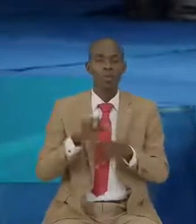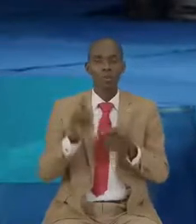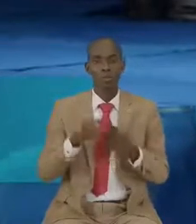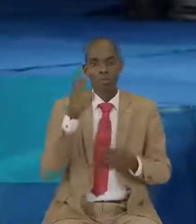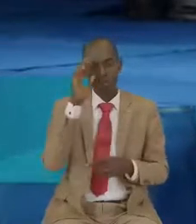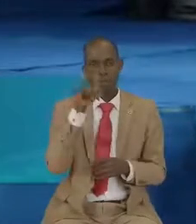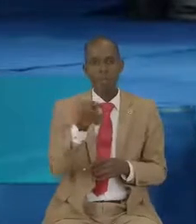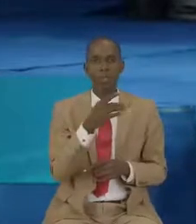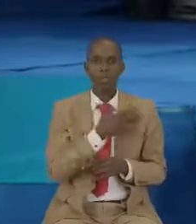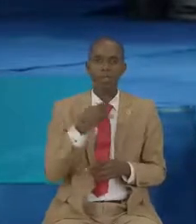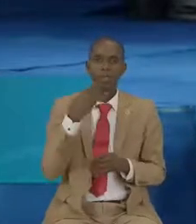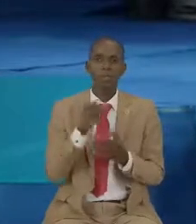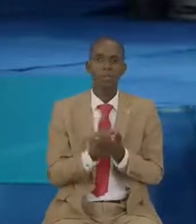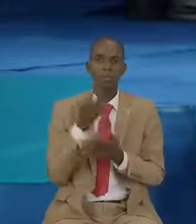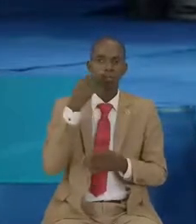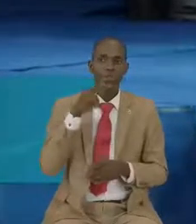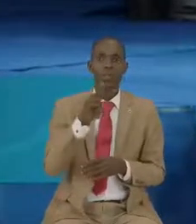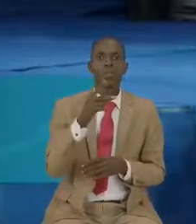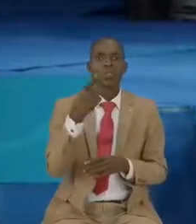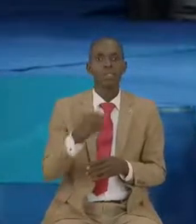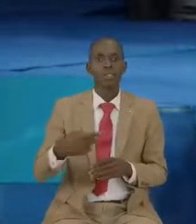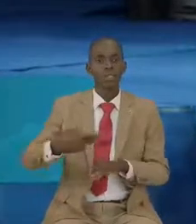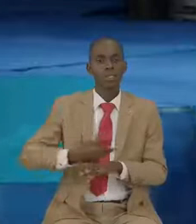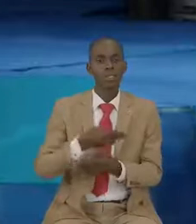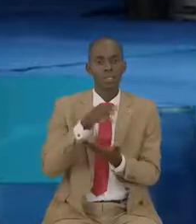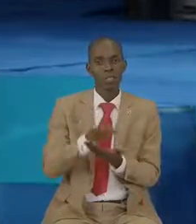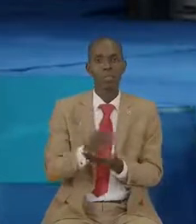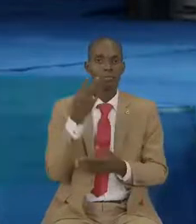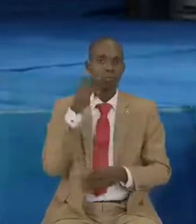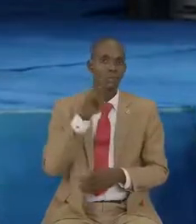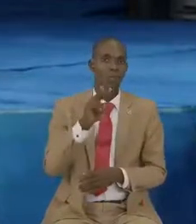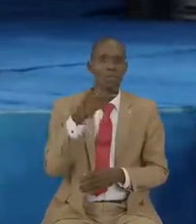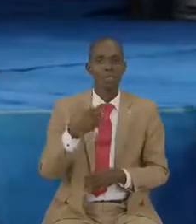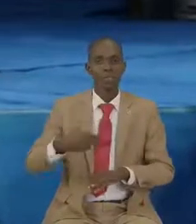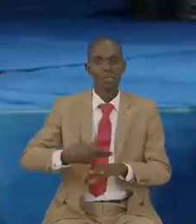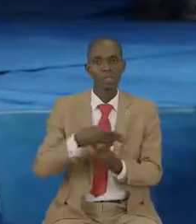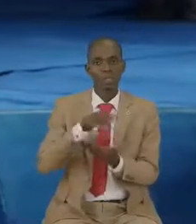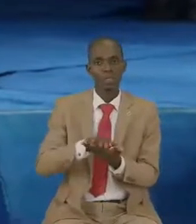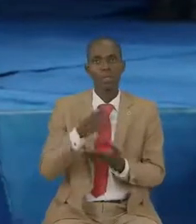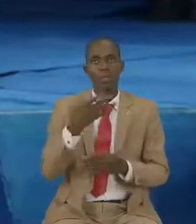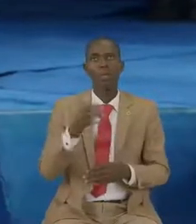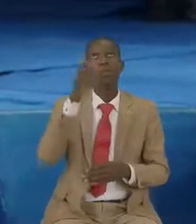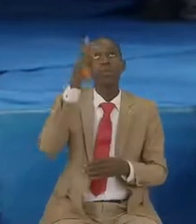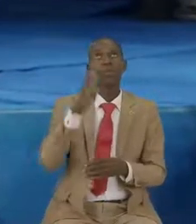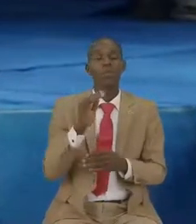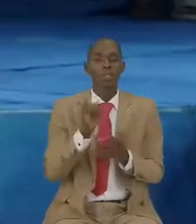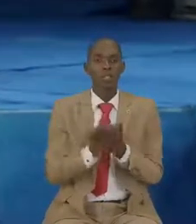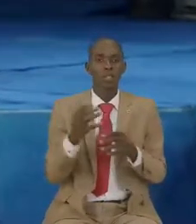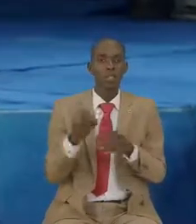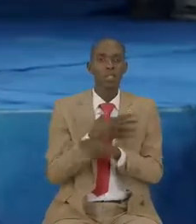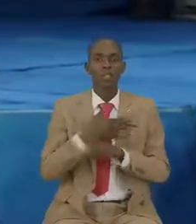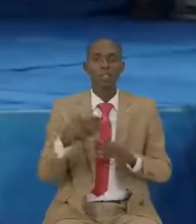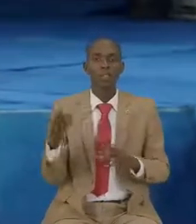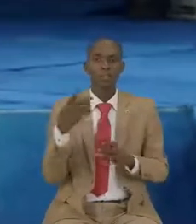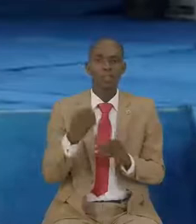29. Jean 1, 29. Le lendemain, il vit Jésus venant à